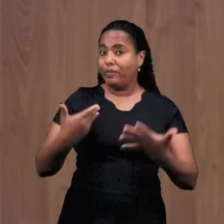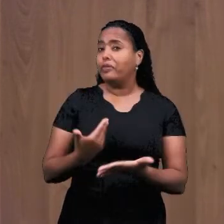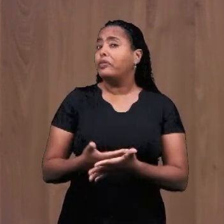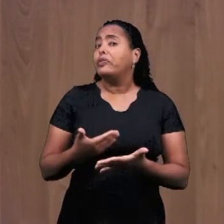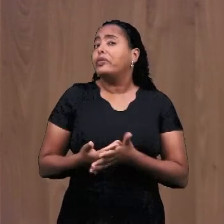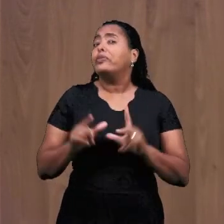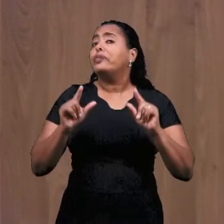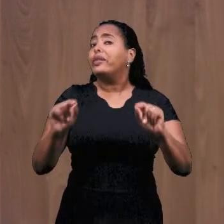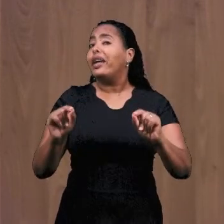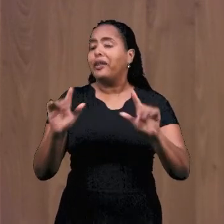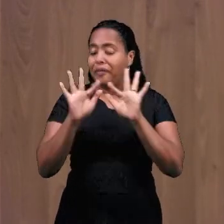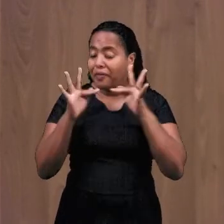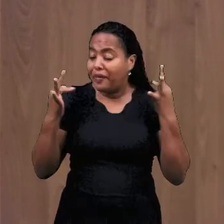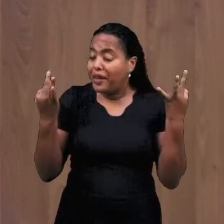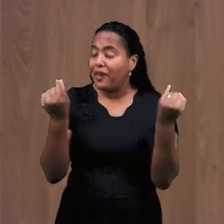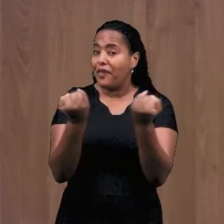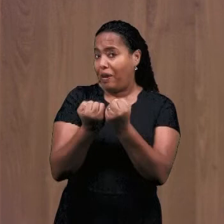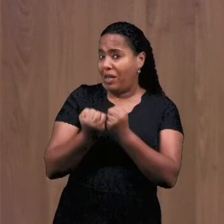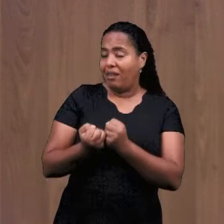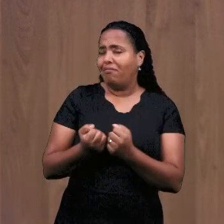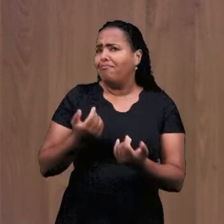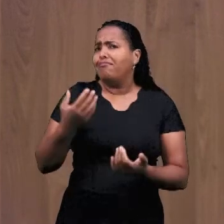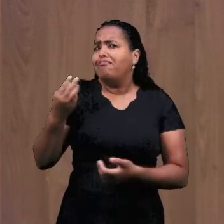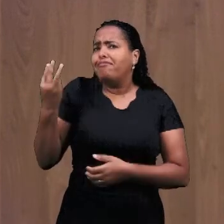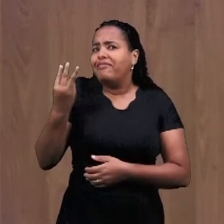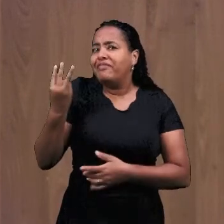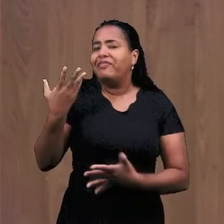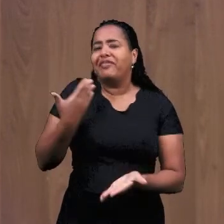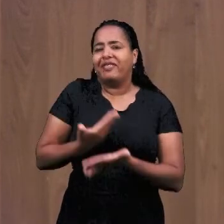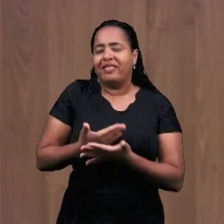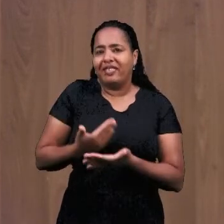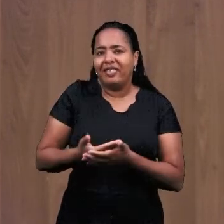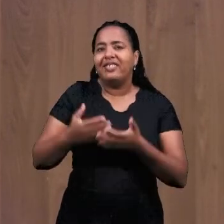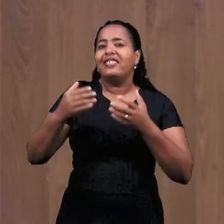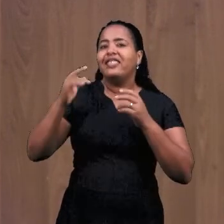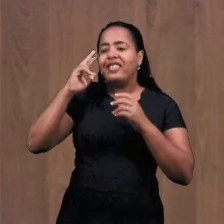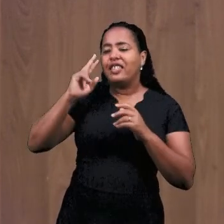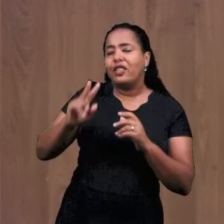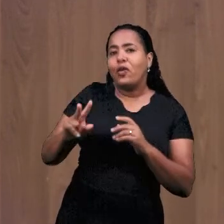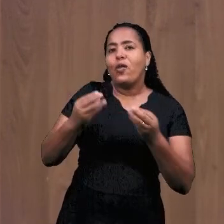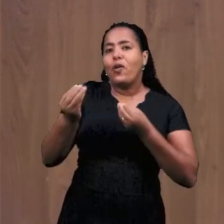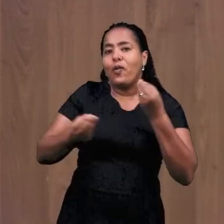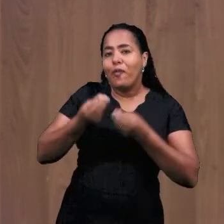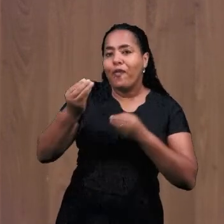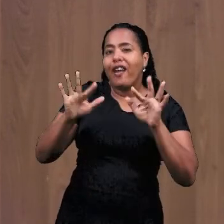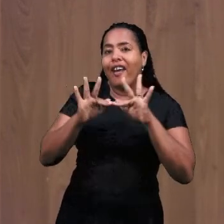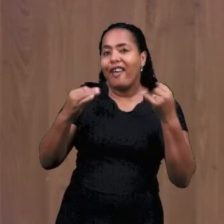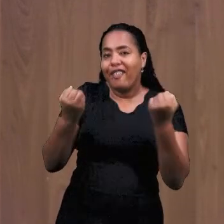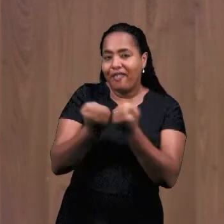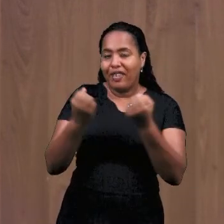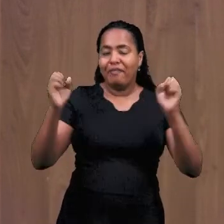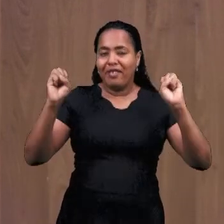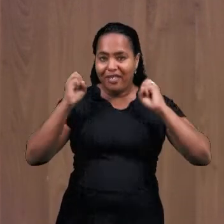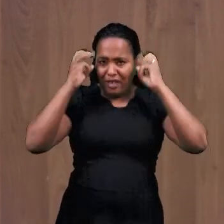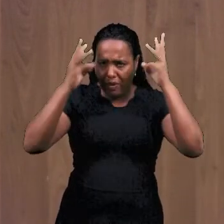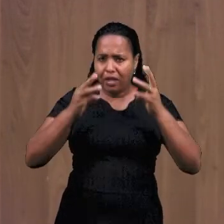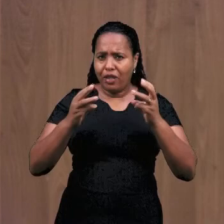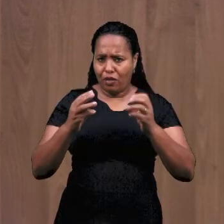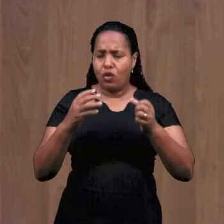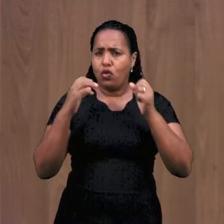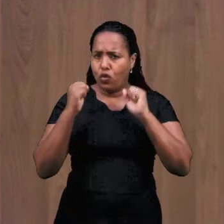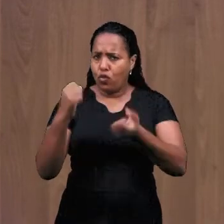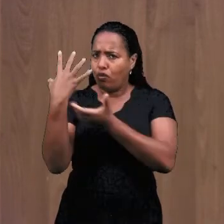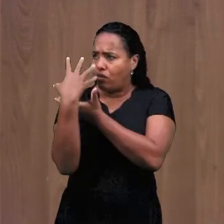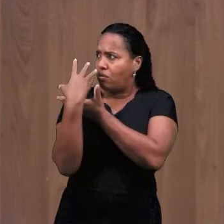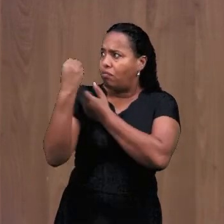sujet, c'est la famille. Et dans cette troisième étude, nous allons voir sur la famille de Moïse. J'invite à ce que tous